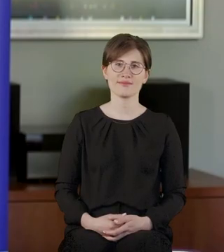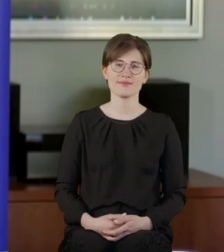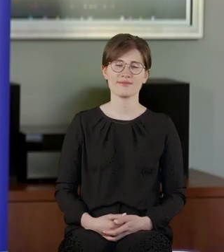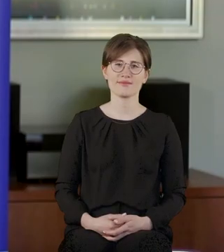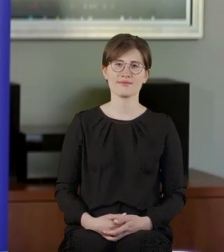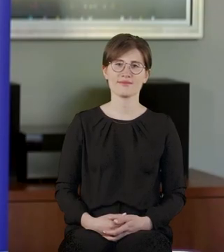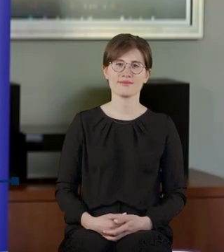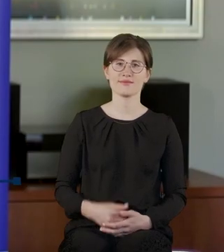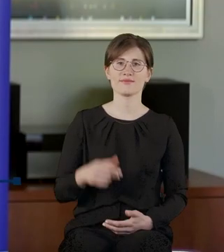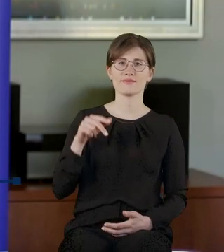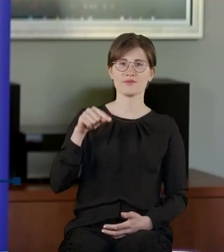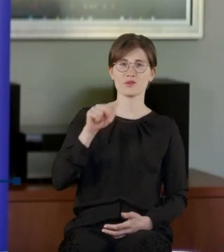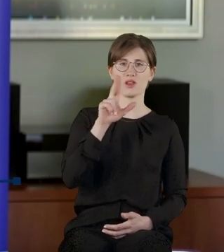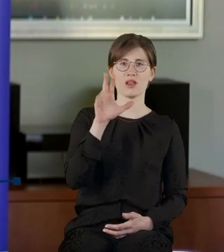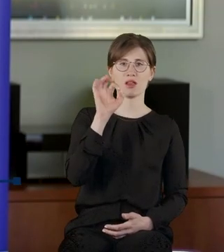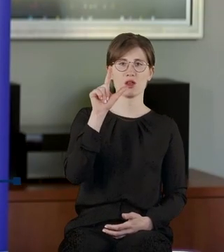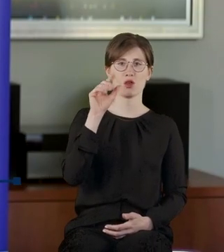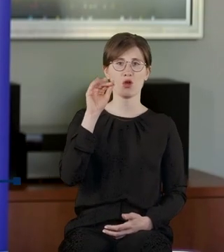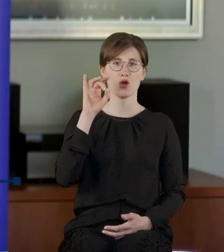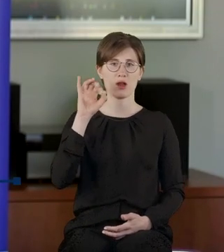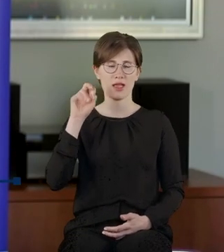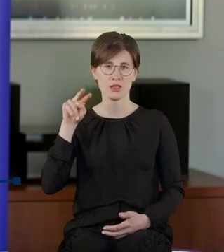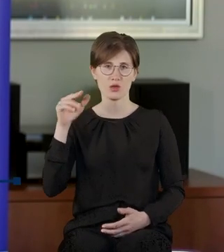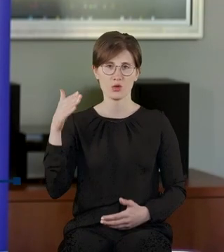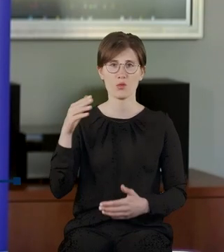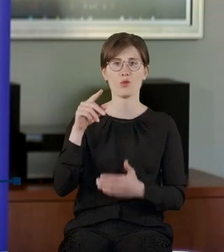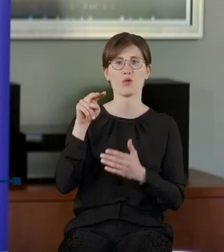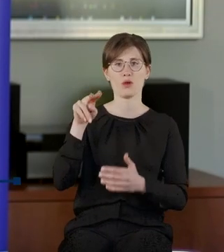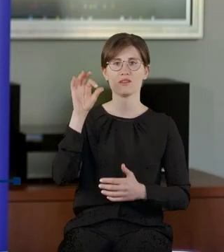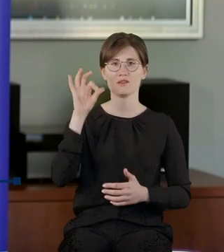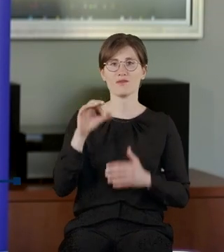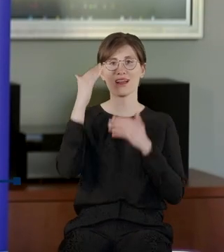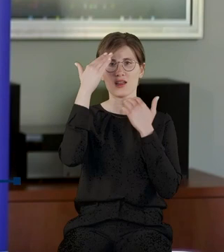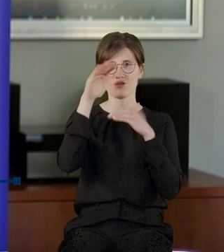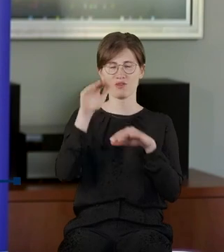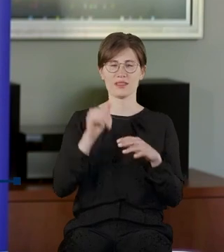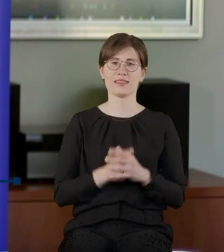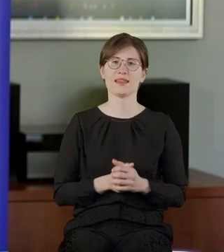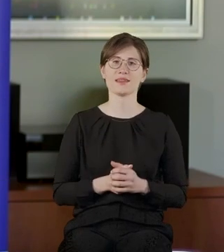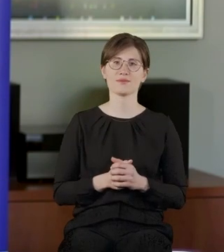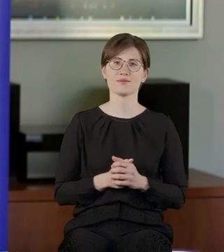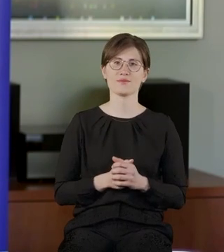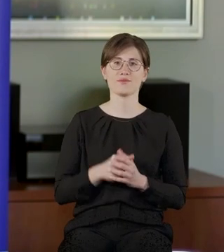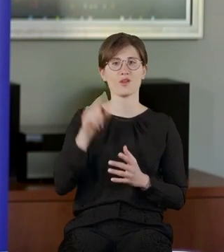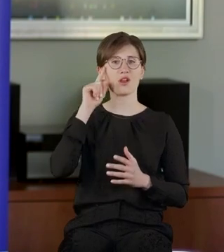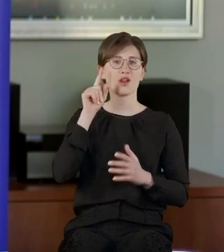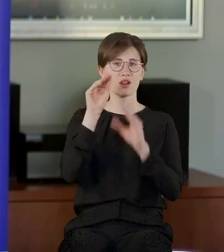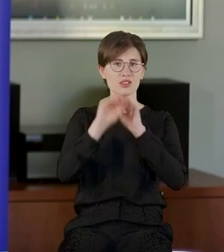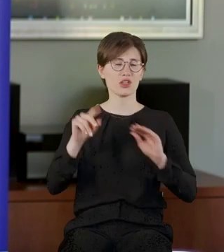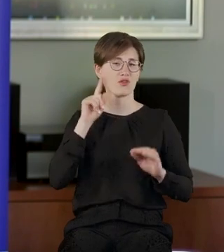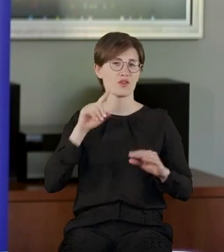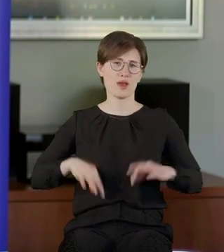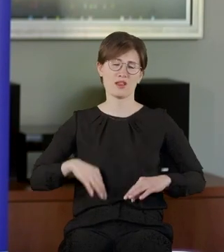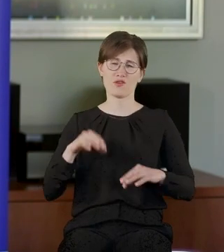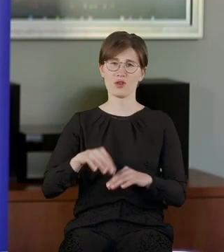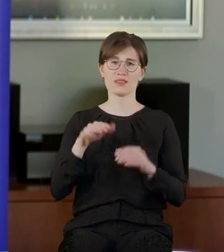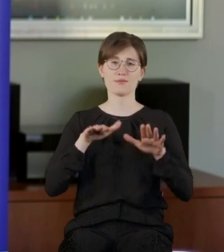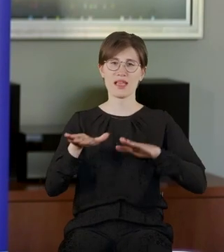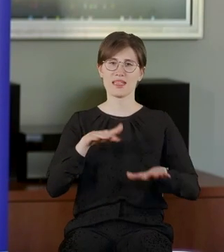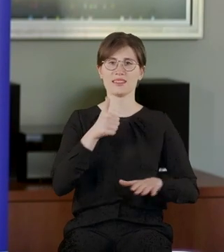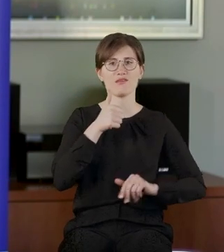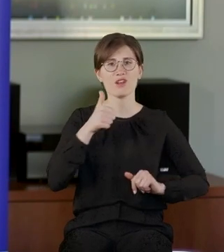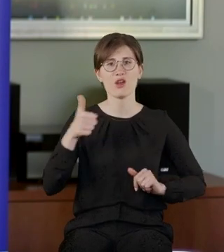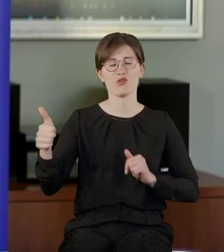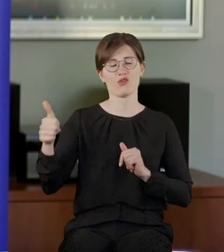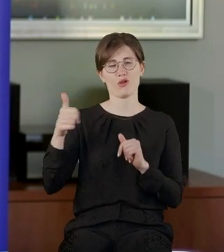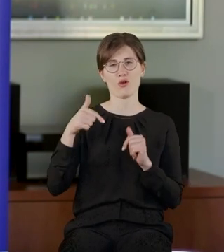Kolegium Indywidualnych Studiów Międzyobszarowych Uniwersytetu Śląskiego w Katowicach. Szanowni Państwo, to jest wyjątkowe miejsce. Miejsce,